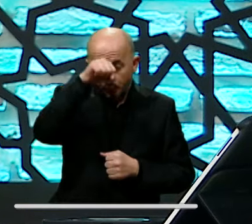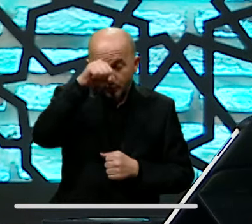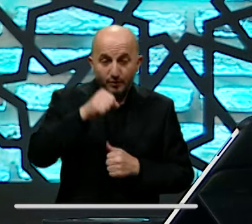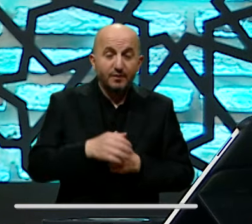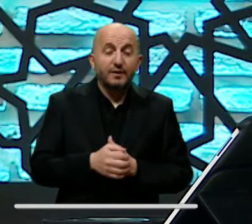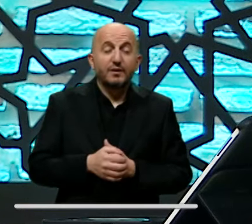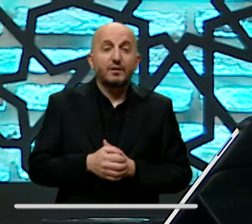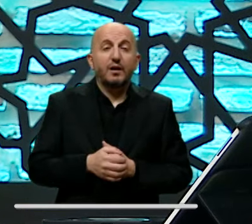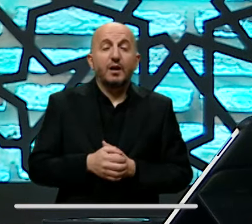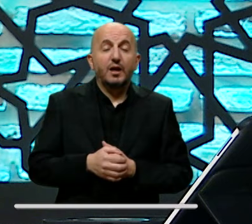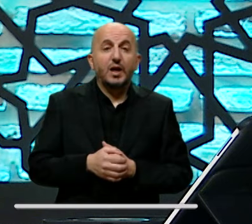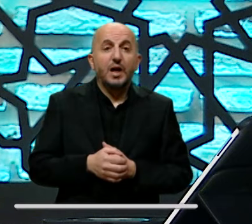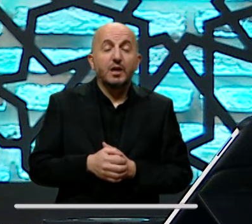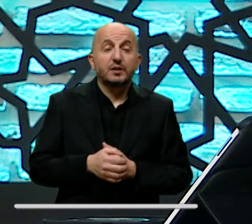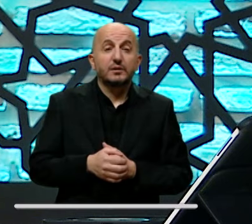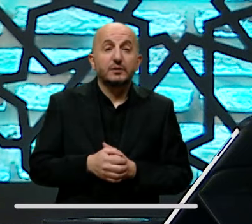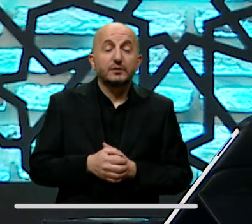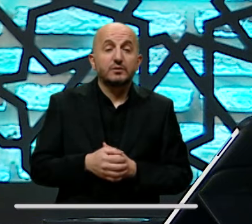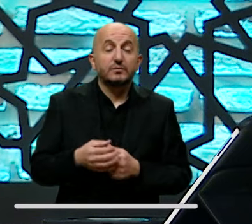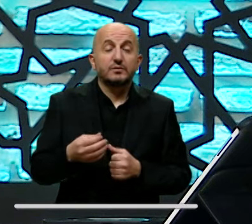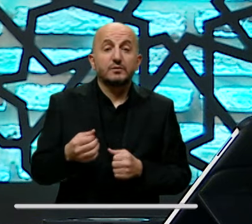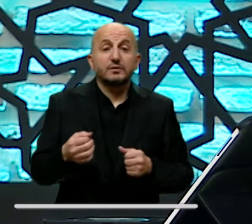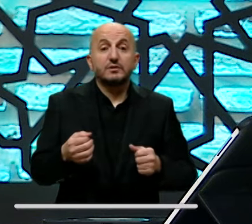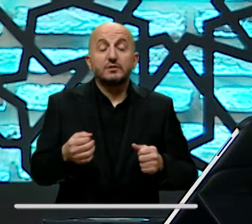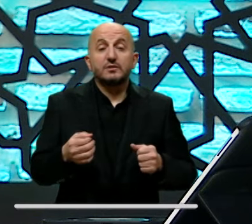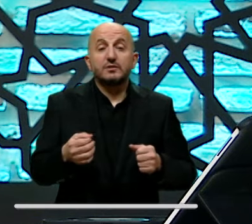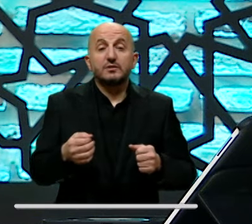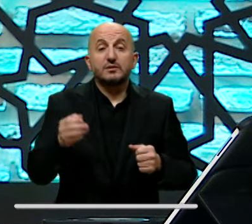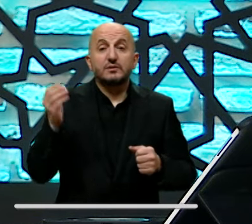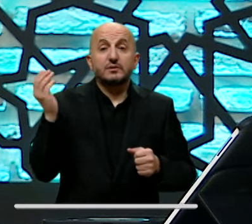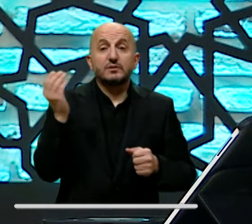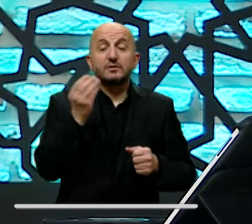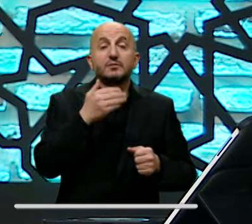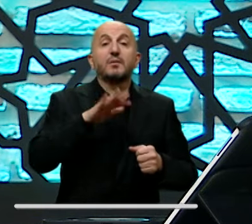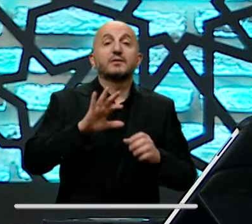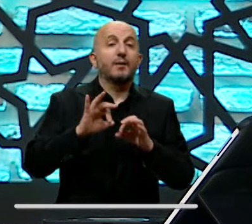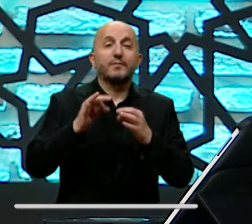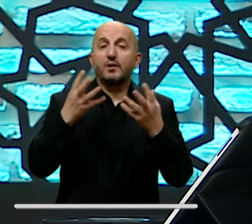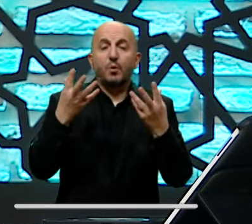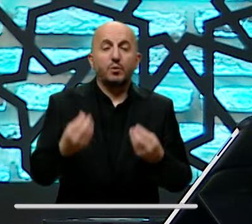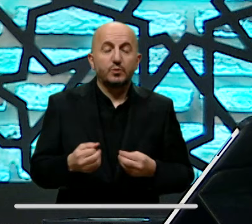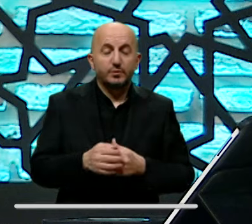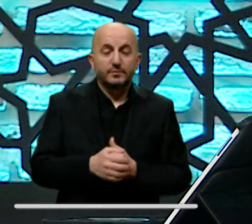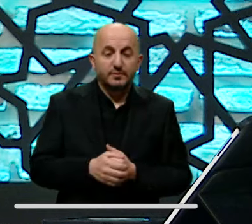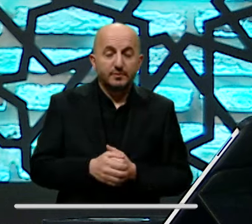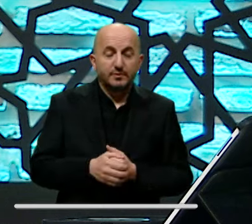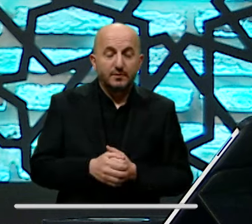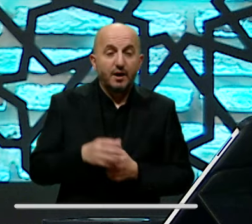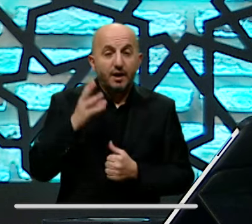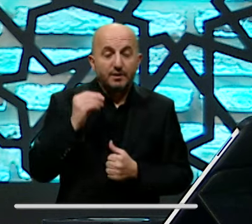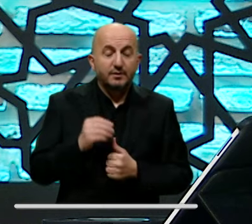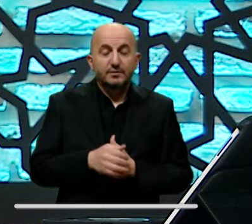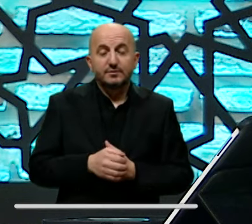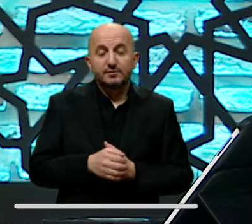şu anda çok perişanım yani çok ihtiyarladım gitmesem nasıl olur tamam anladım